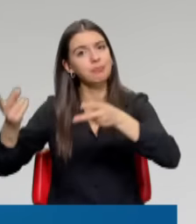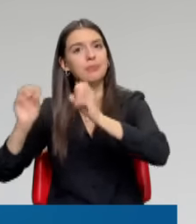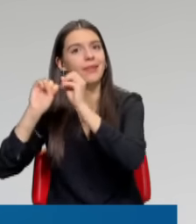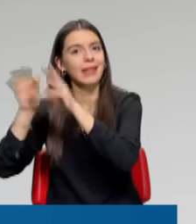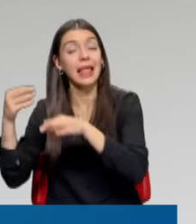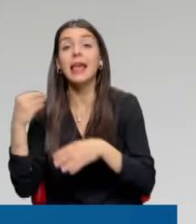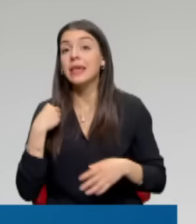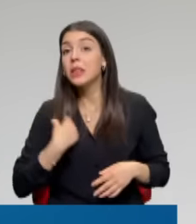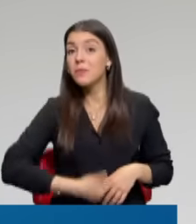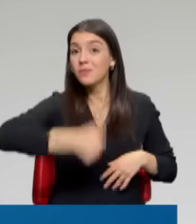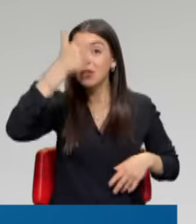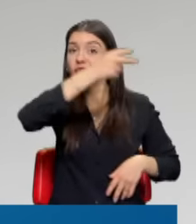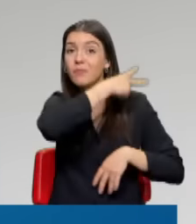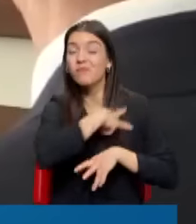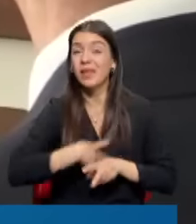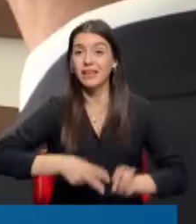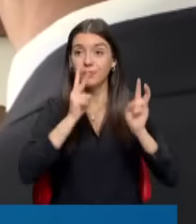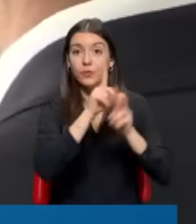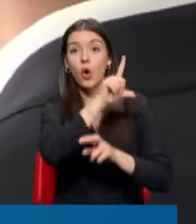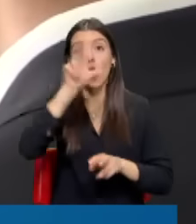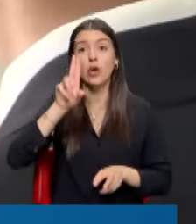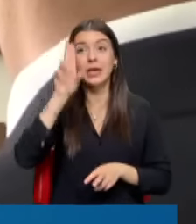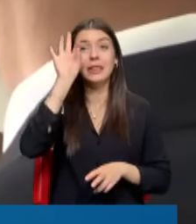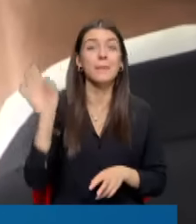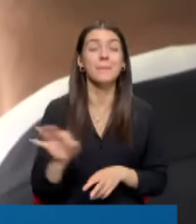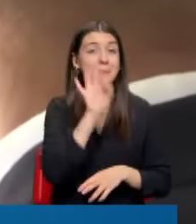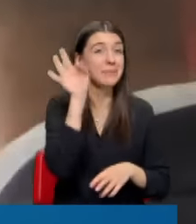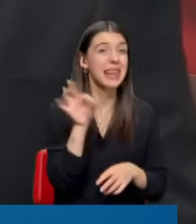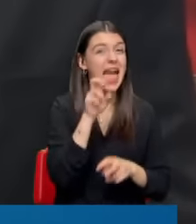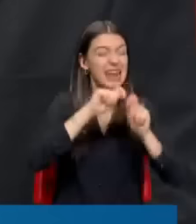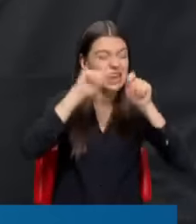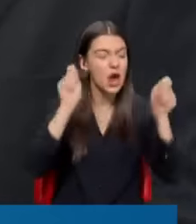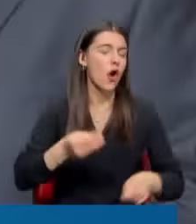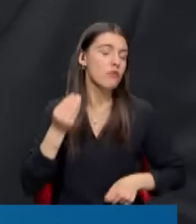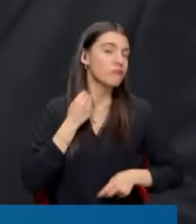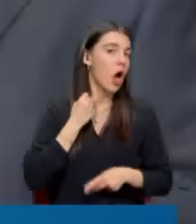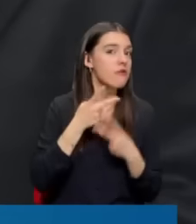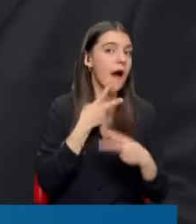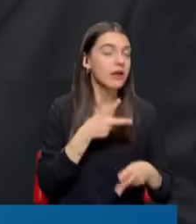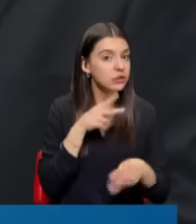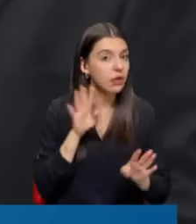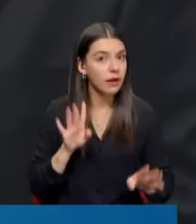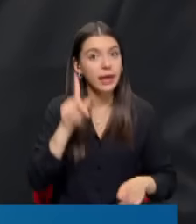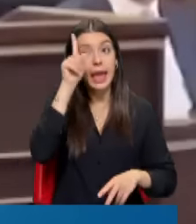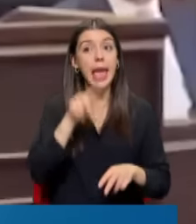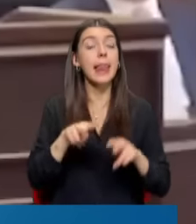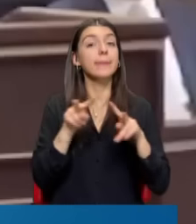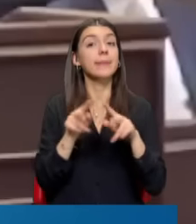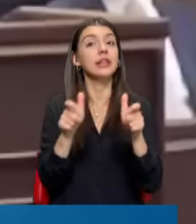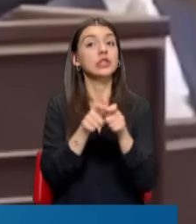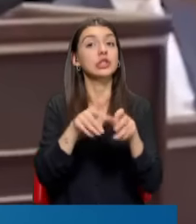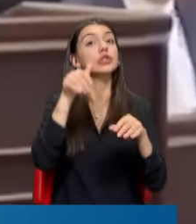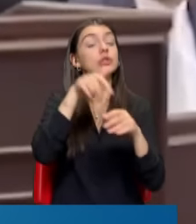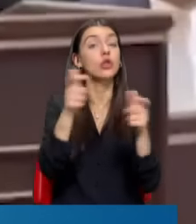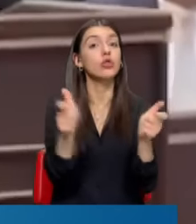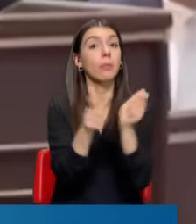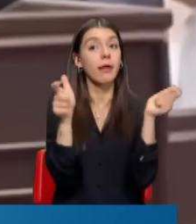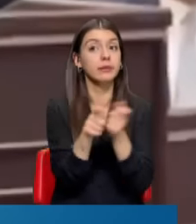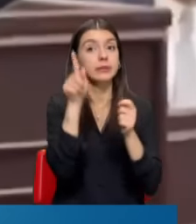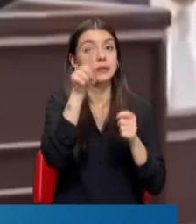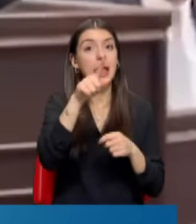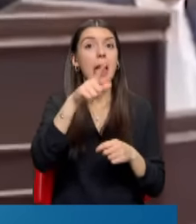Yeni başkan belediyeye ait 17 milyarlık rekor borç açıklarken ilk meclis toplantısında personel maaşlarını